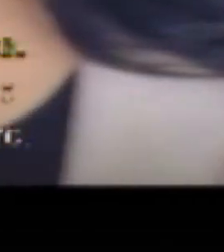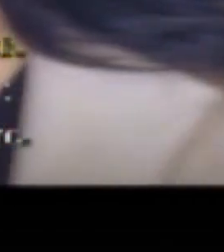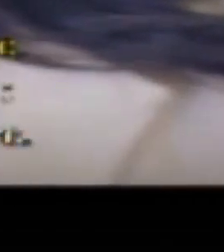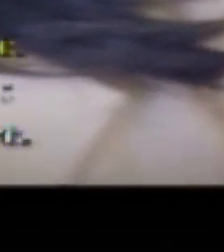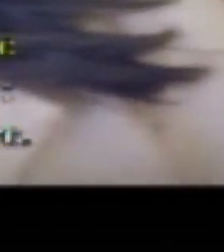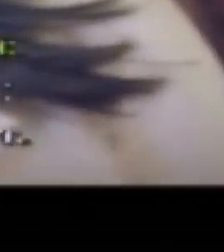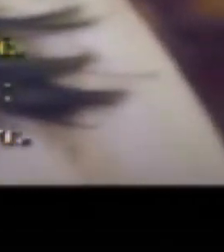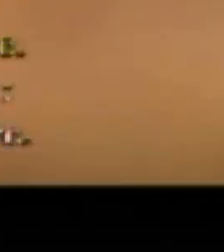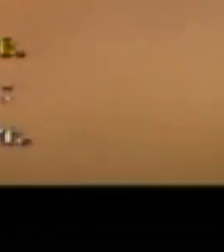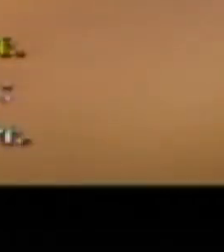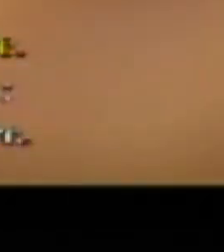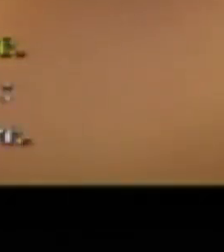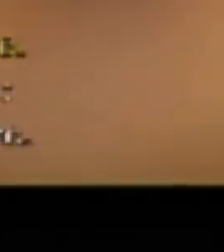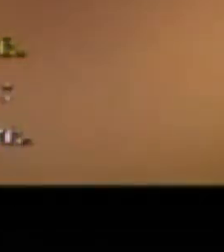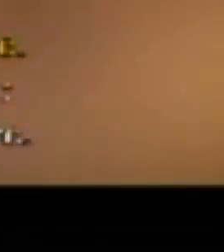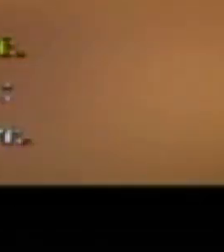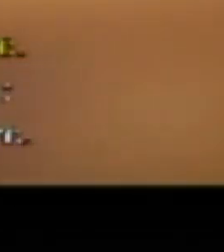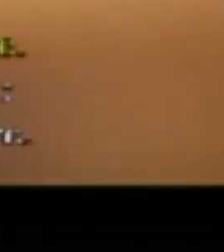طبط